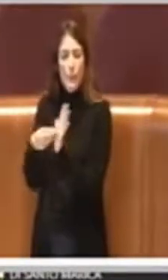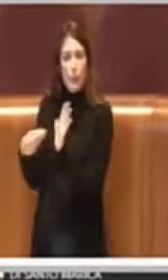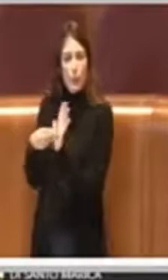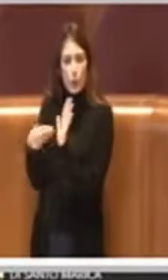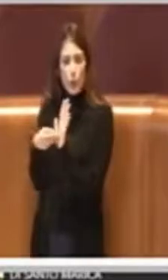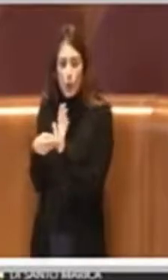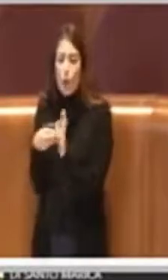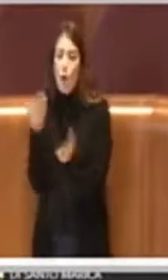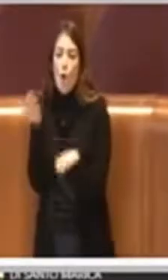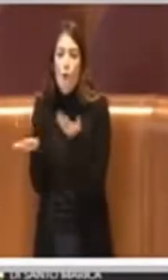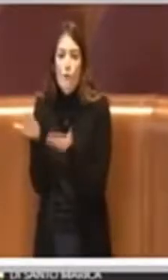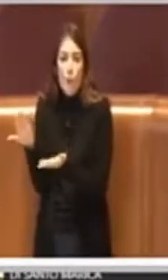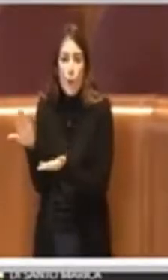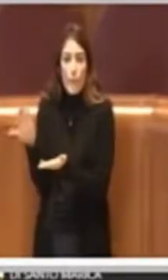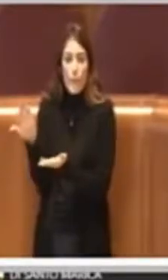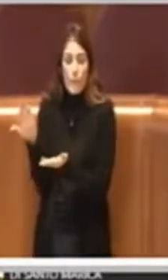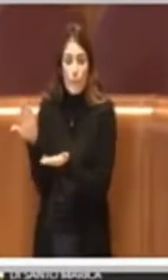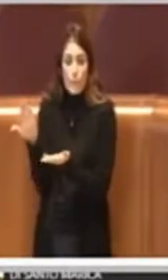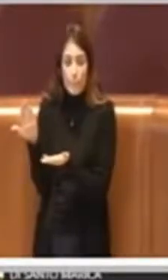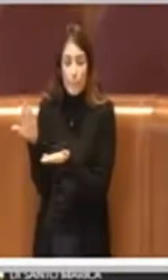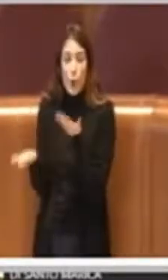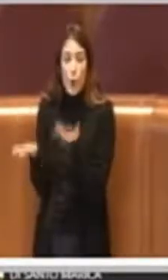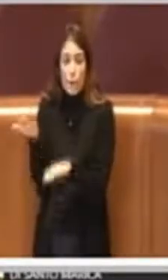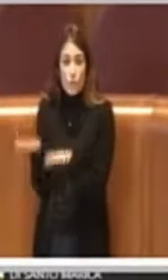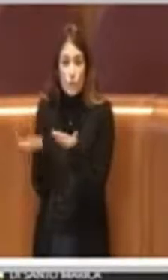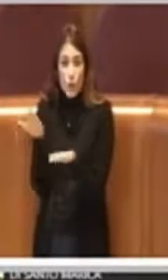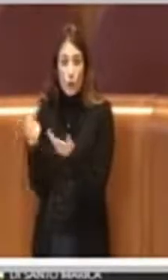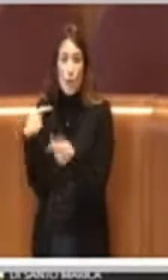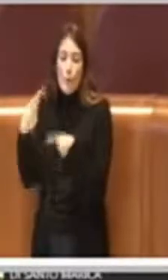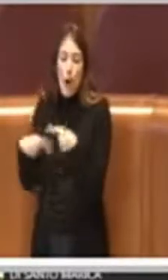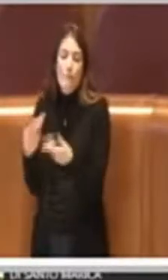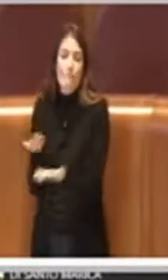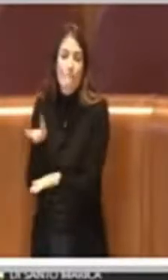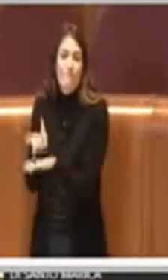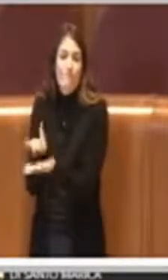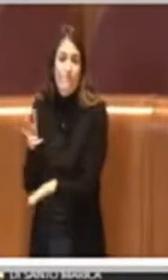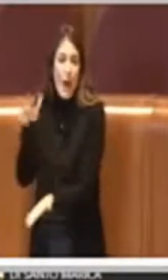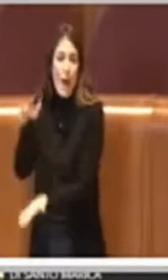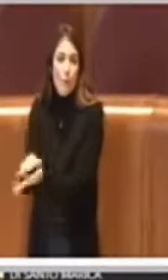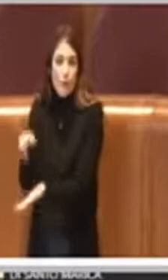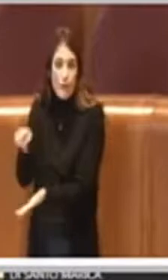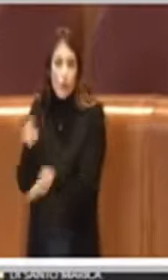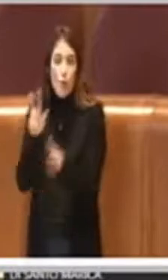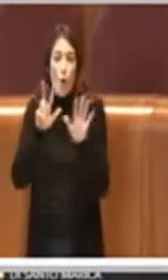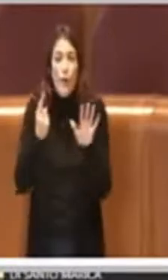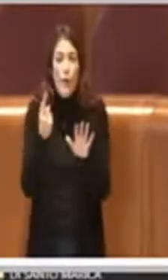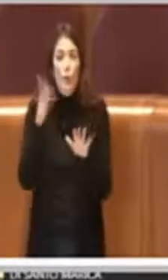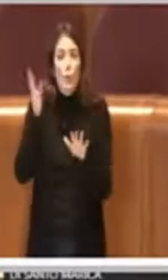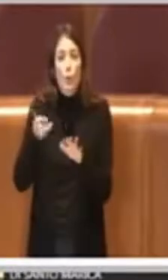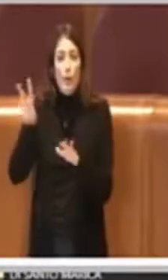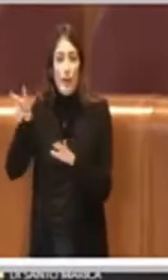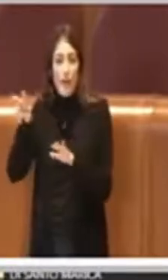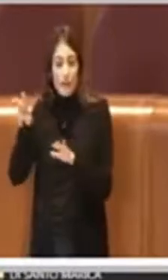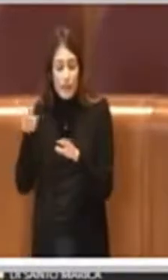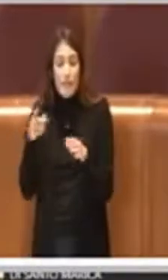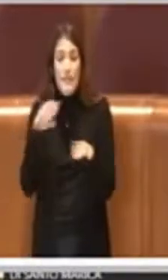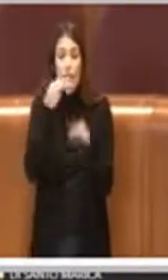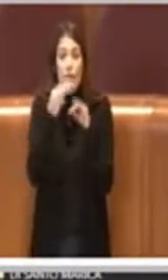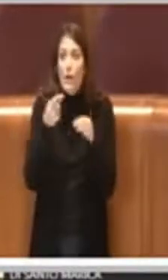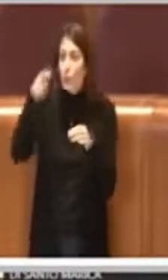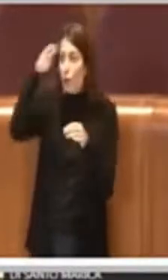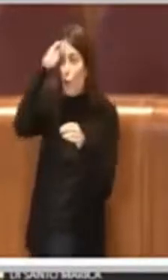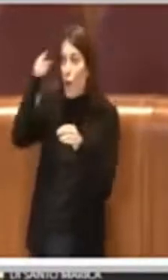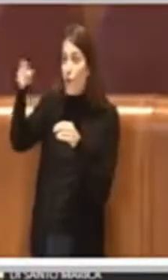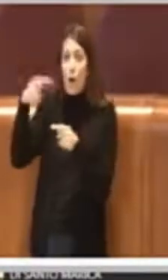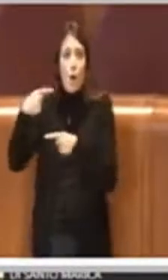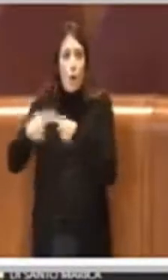a quanto è stato poi approvato nella delibera 81 del 2020. Nel frattempo anche il governo si